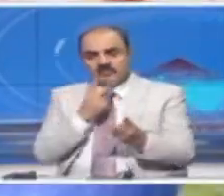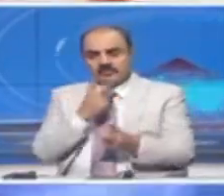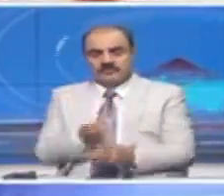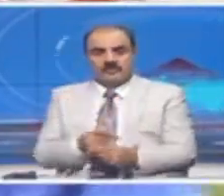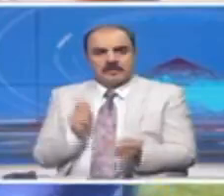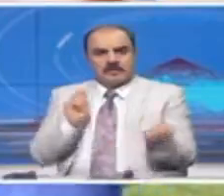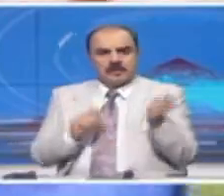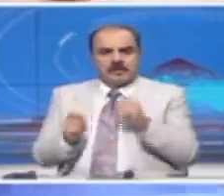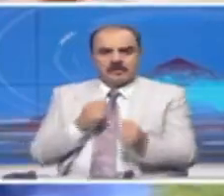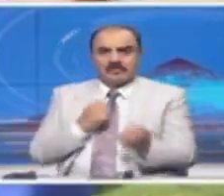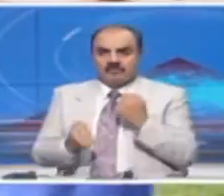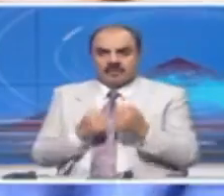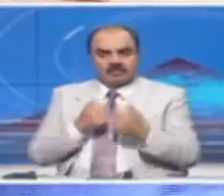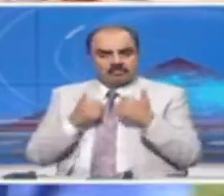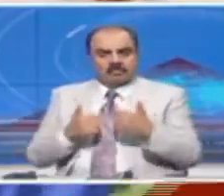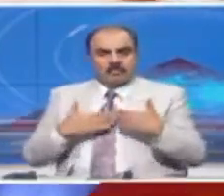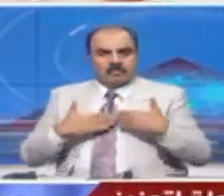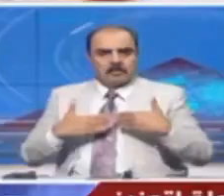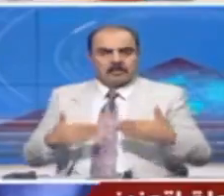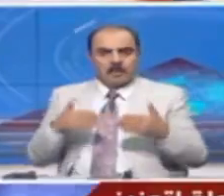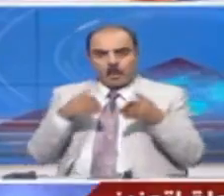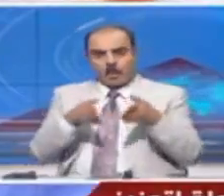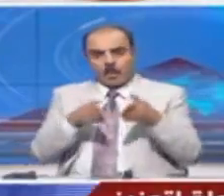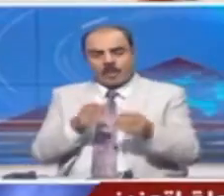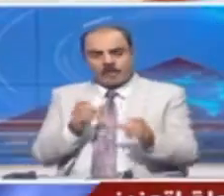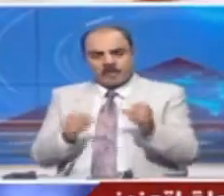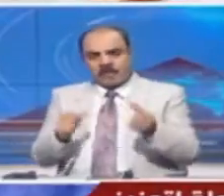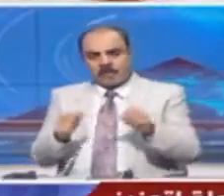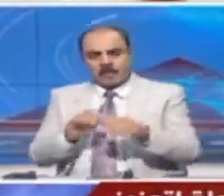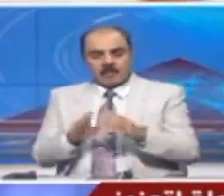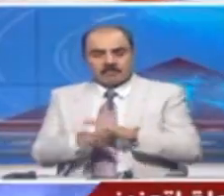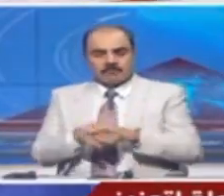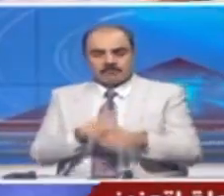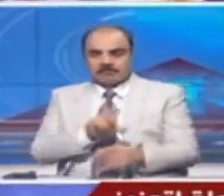لمتابعة النشاط المكثف الذي يحدث داخل هذه المعامل من إنتاج